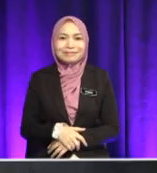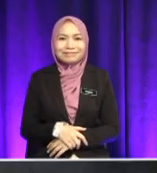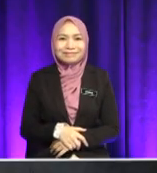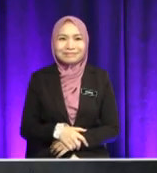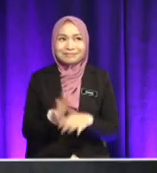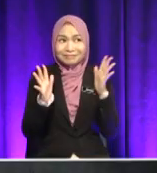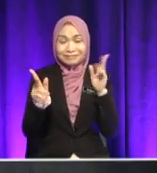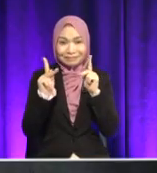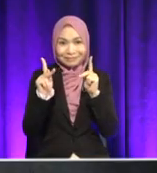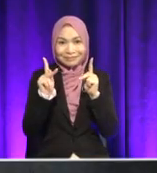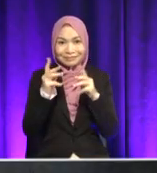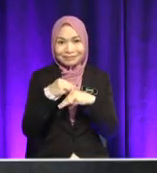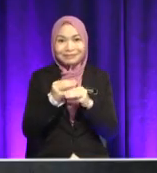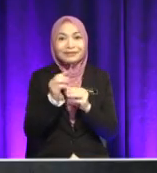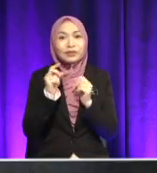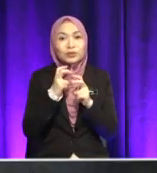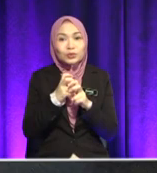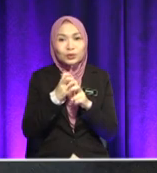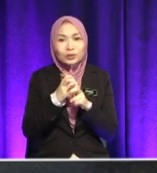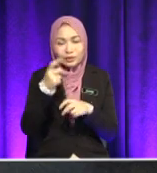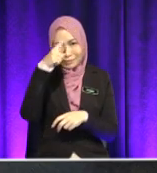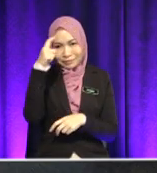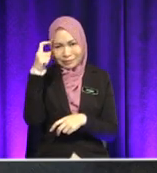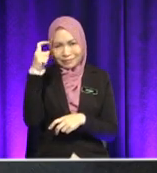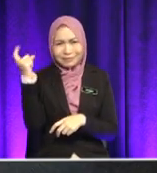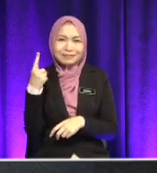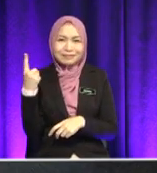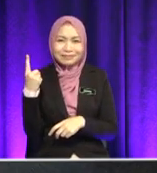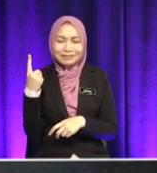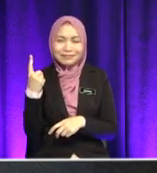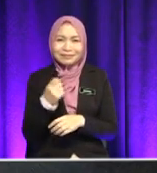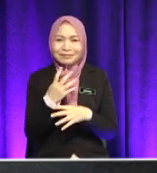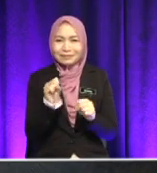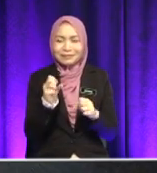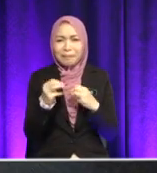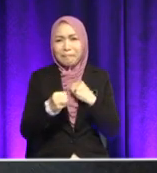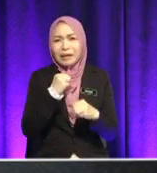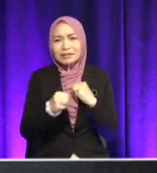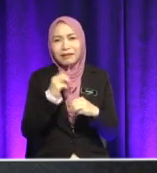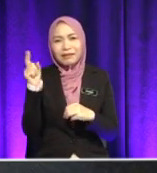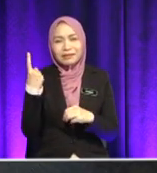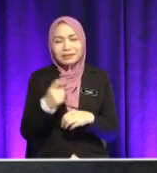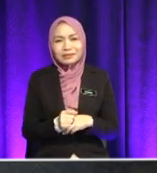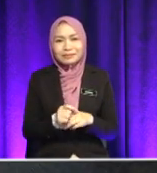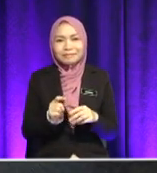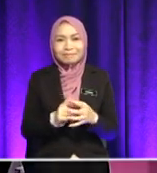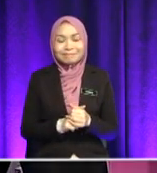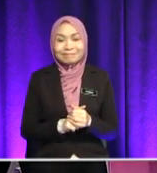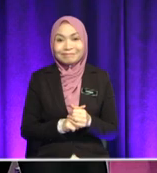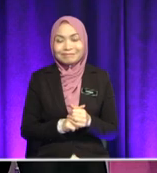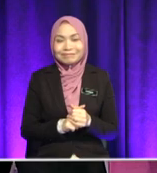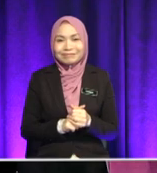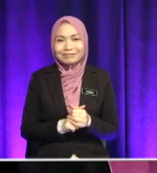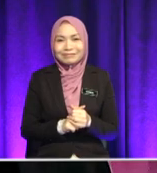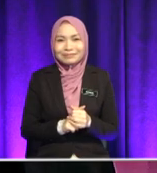susah karena asik menyelesaikan masalah saja jadi kita coba permudahkan hari ini supaya mata itu tak